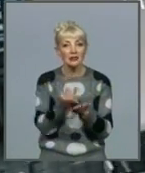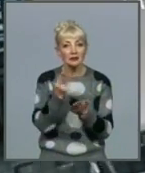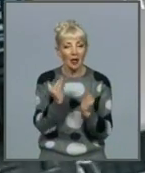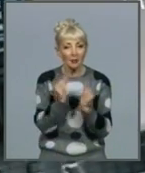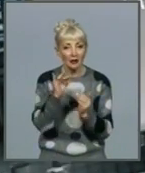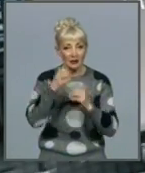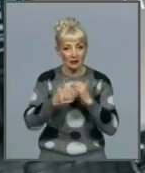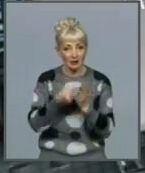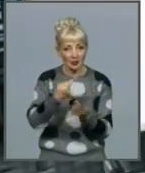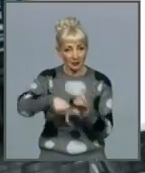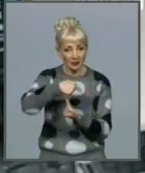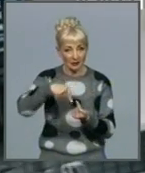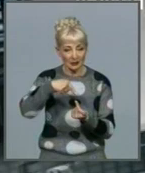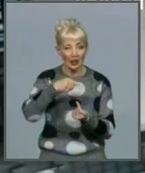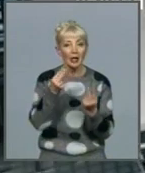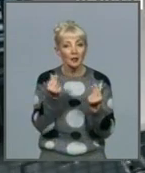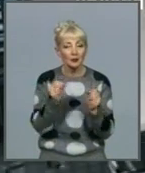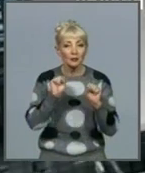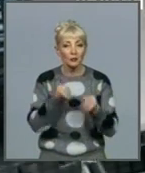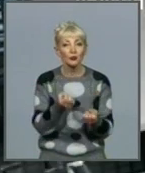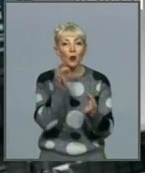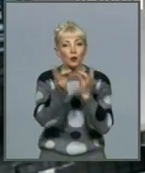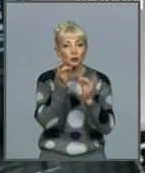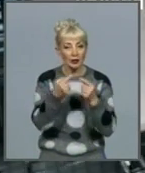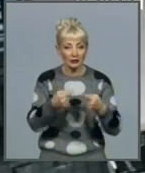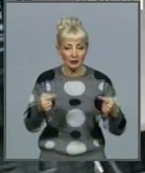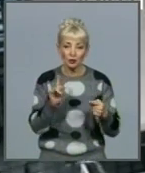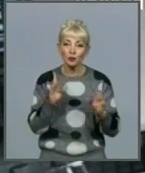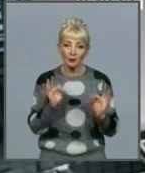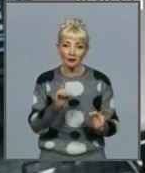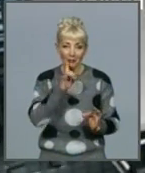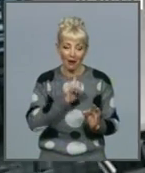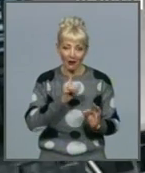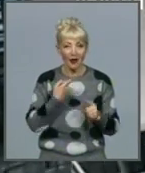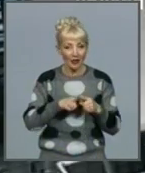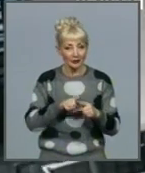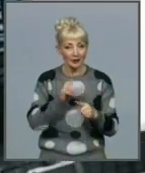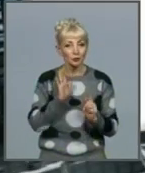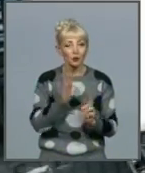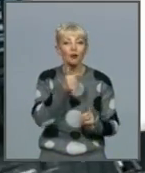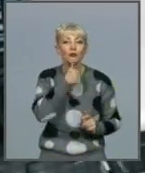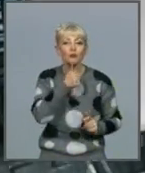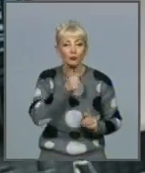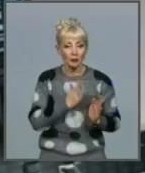зможуть отримувати там різні відеоконсультації. Щоправда, поки що платформа працює у тестовому режимі.